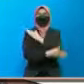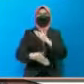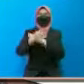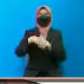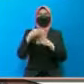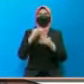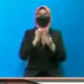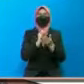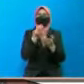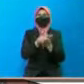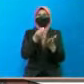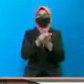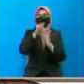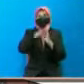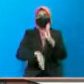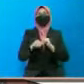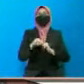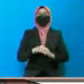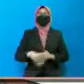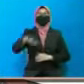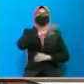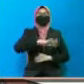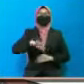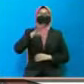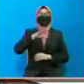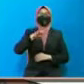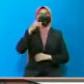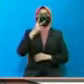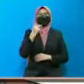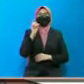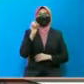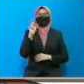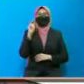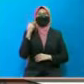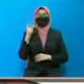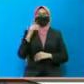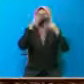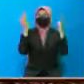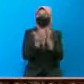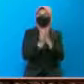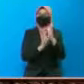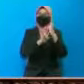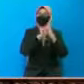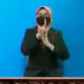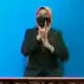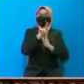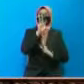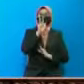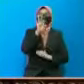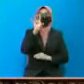berpendapatan rendah oleh itu pura-pura tenis berhutang kepada Kirim ke dunia juga dijangkau meningkat sehingga setiap